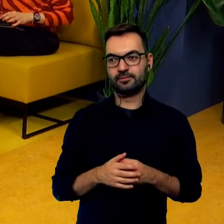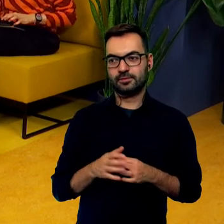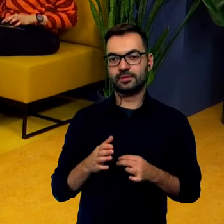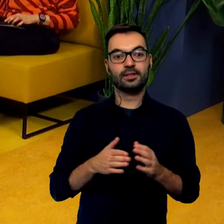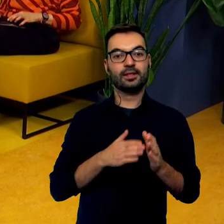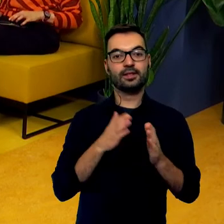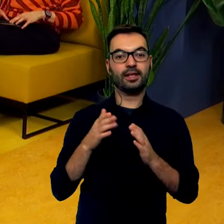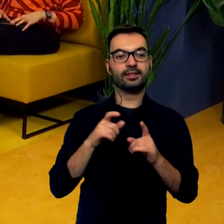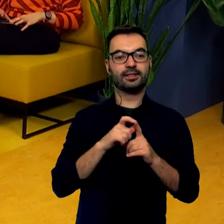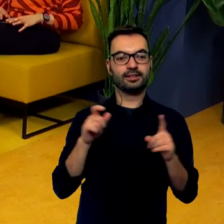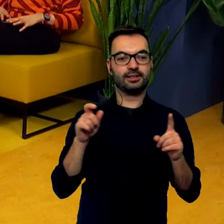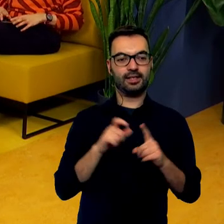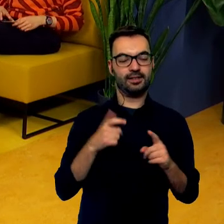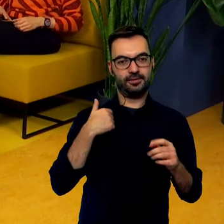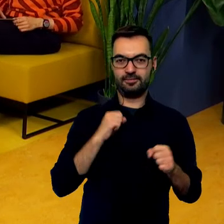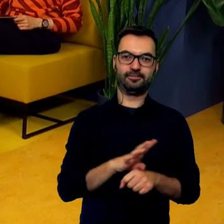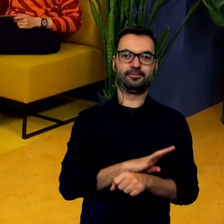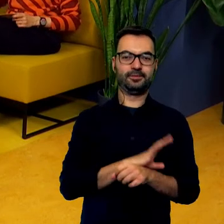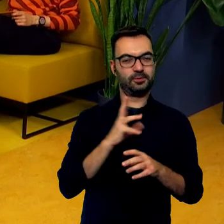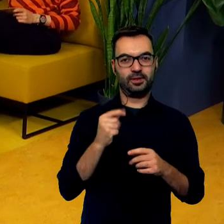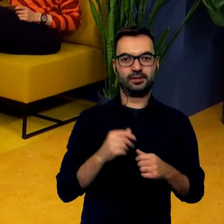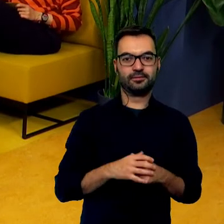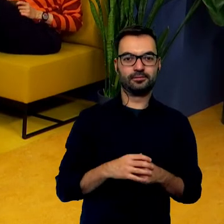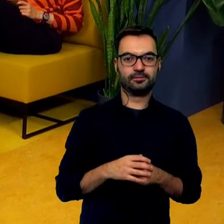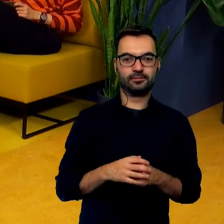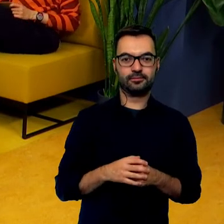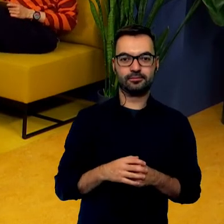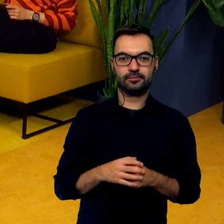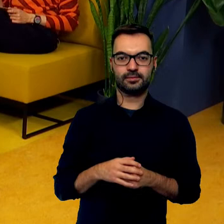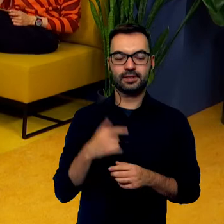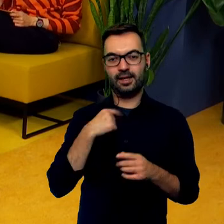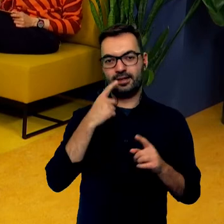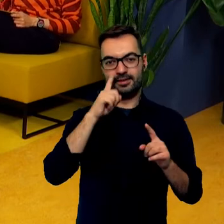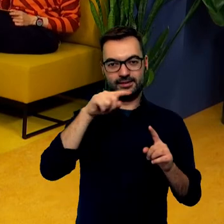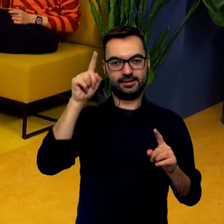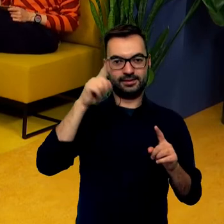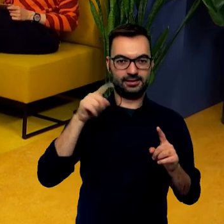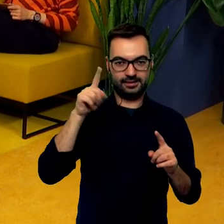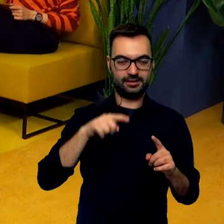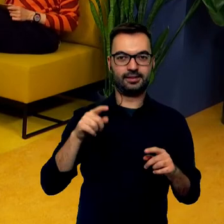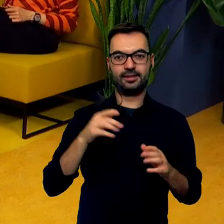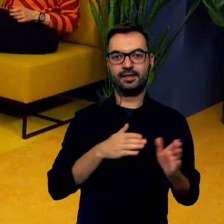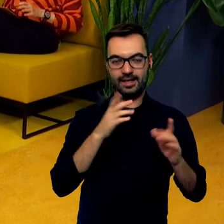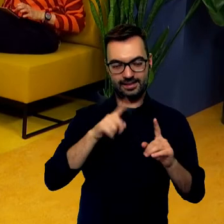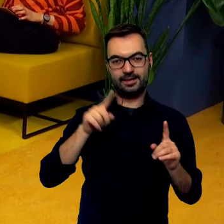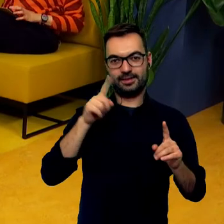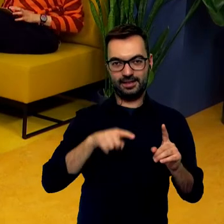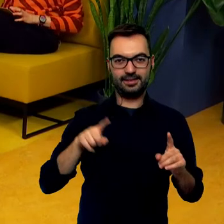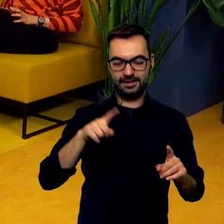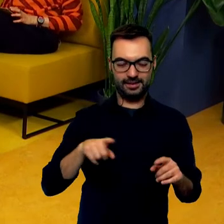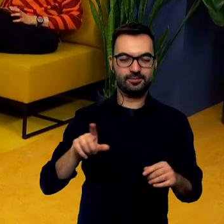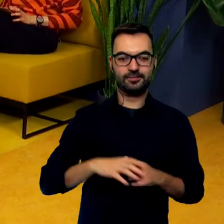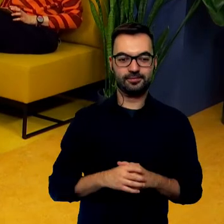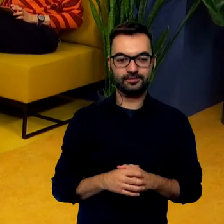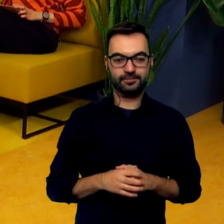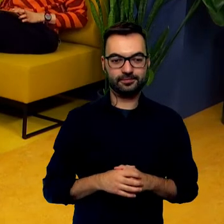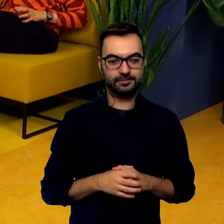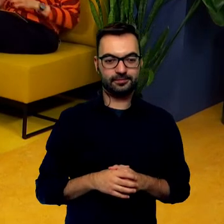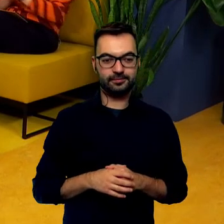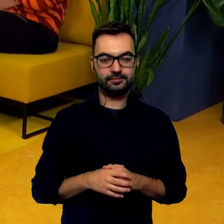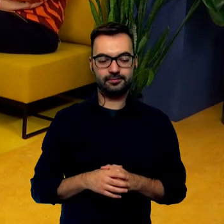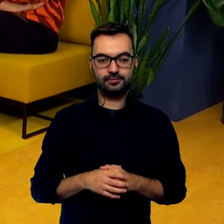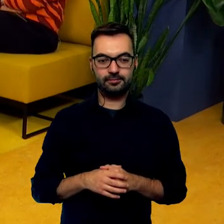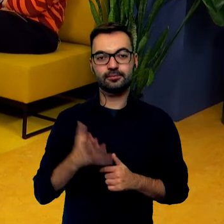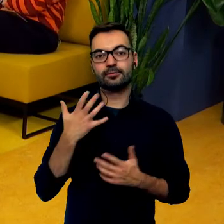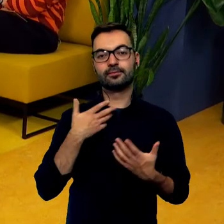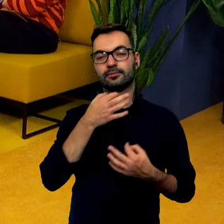kolejne zdania to były rzeczywiście takie wzruszające momenty, również ja sobie już odhaczałam, że to jeszcze kolejne, to jeszcze kolejne, to jeszcze kolejne. Ale